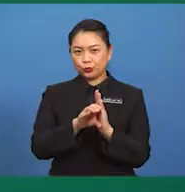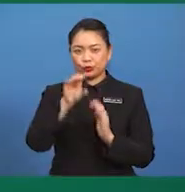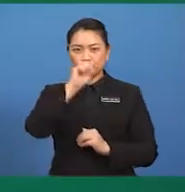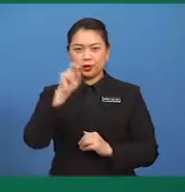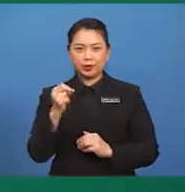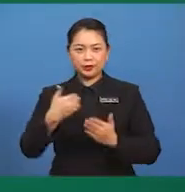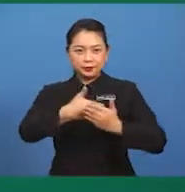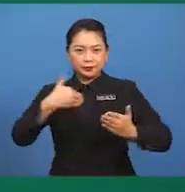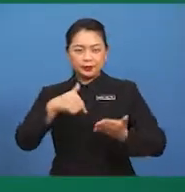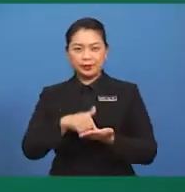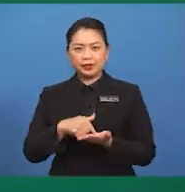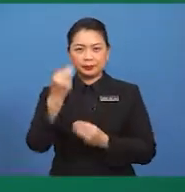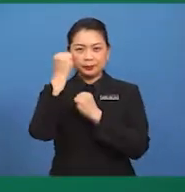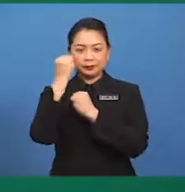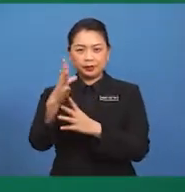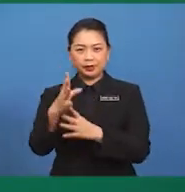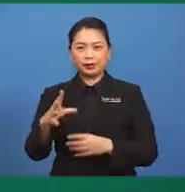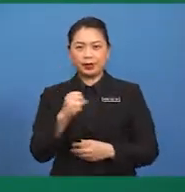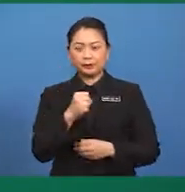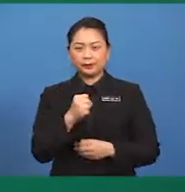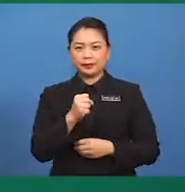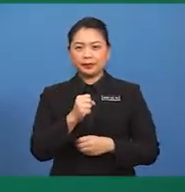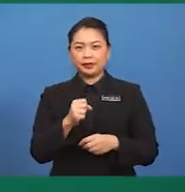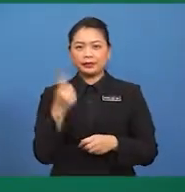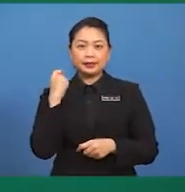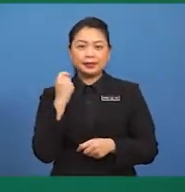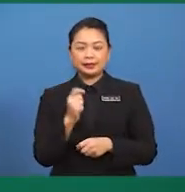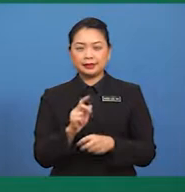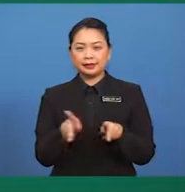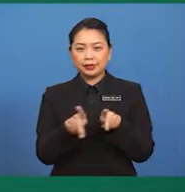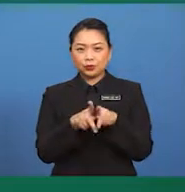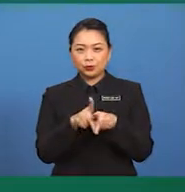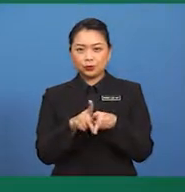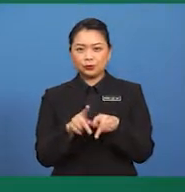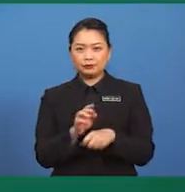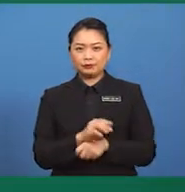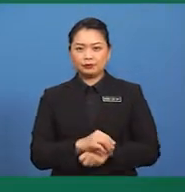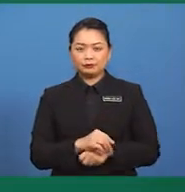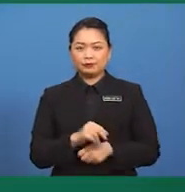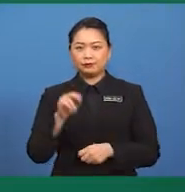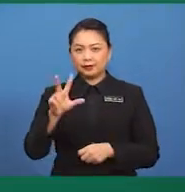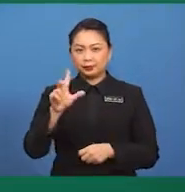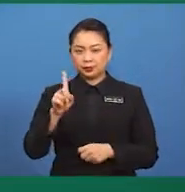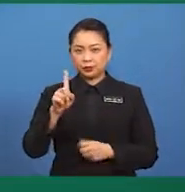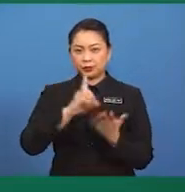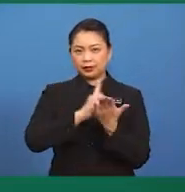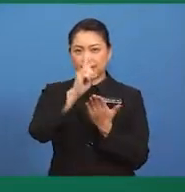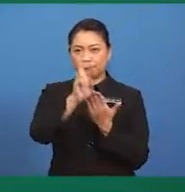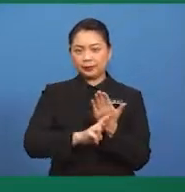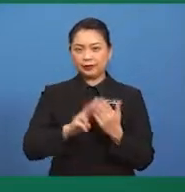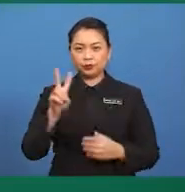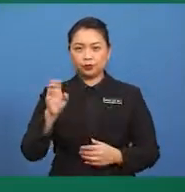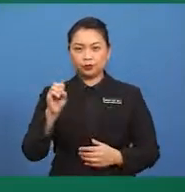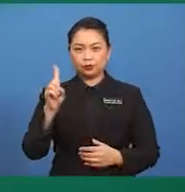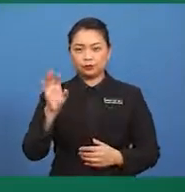ini. Maklumat berikut diambil daripada pembekal kasut Nana. Petikan imbangan duga pada 31 Disember